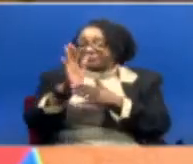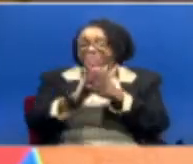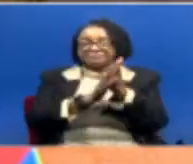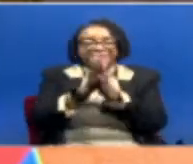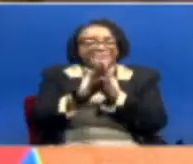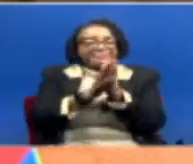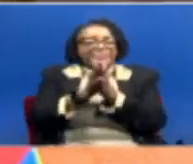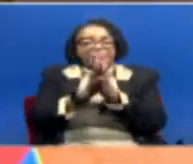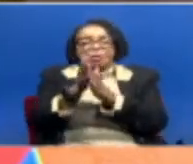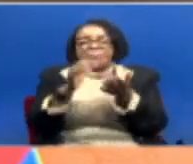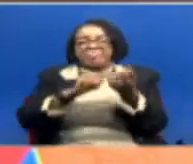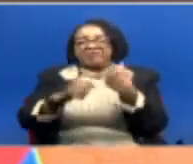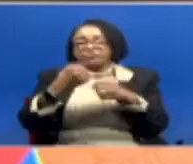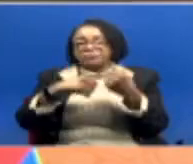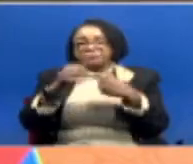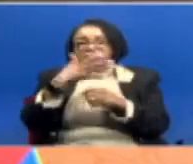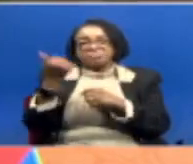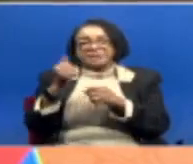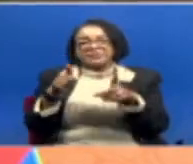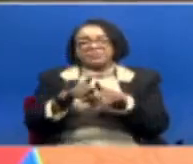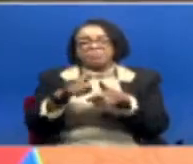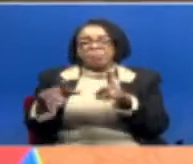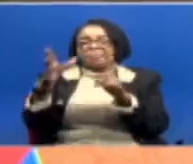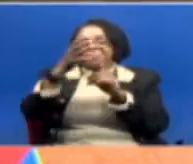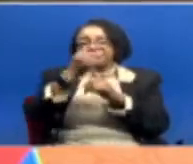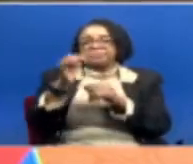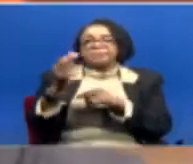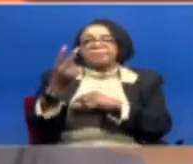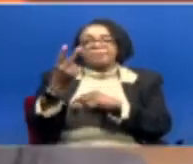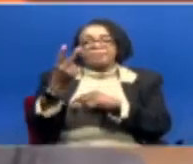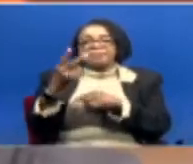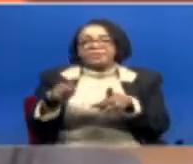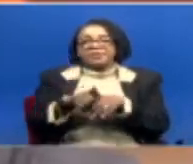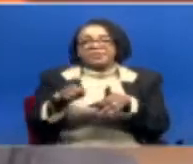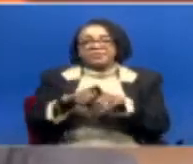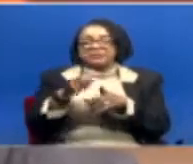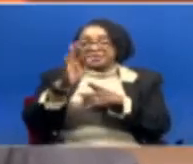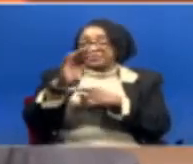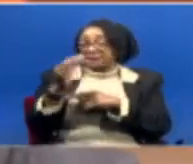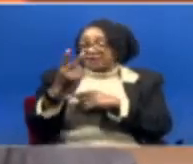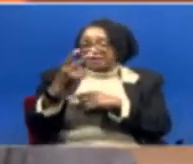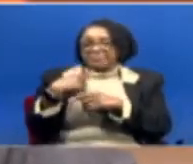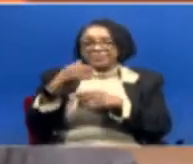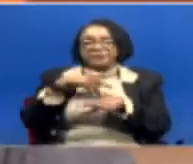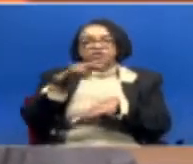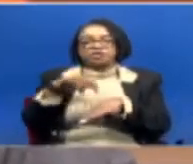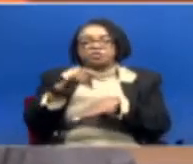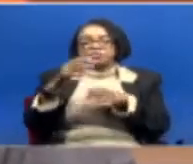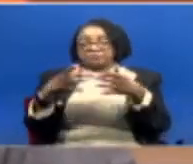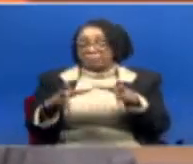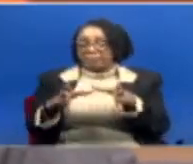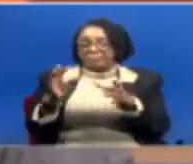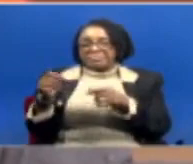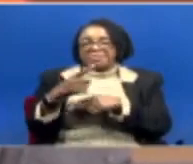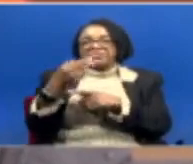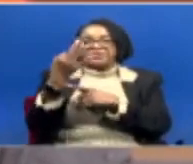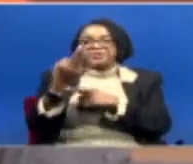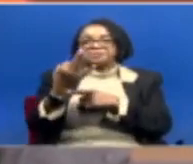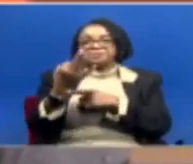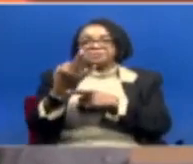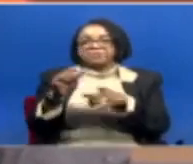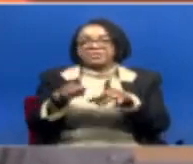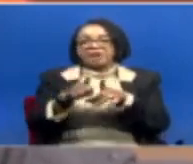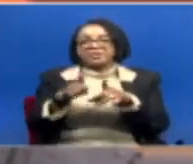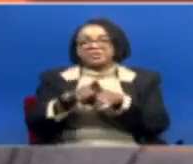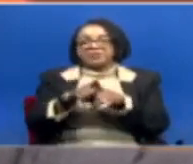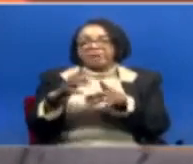kufanya vyema zaidi na kunyakua nafasi ya pili katika michuano yake ya pili ya kitaifa miezi mitatu baadaye,